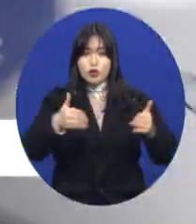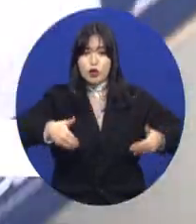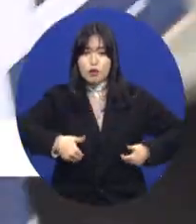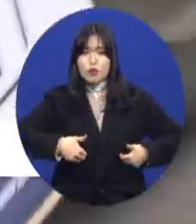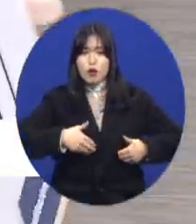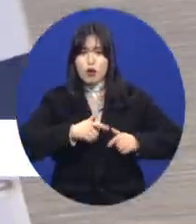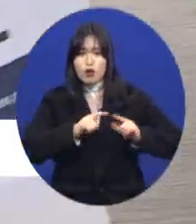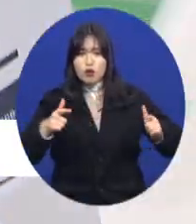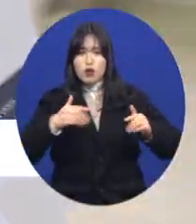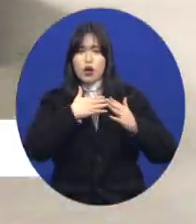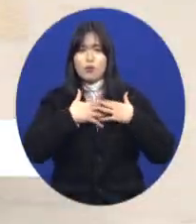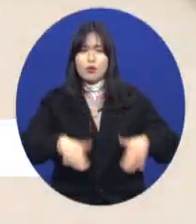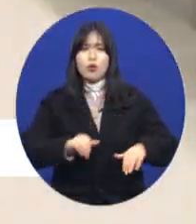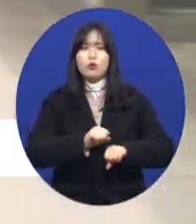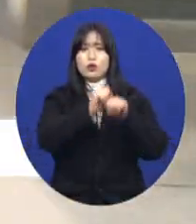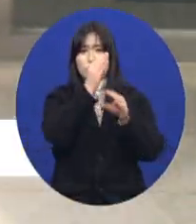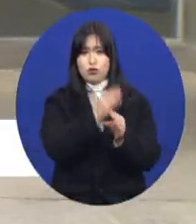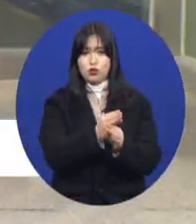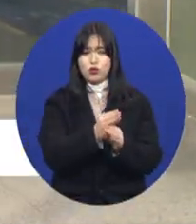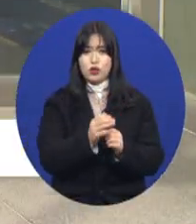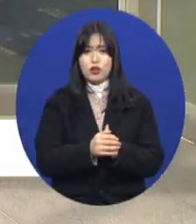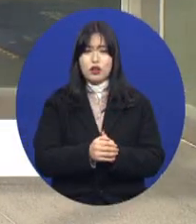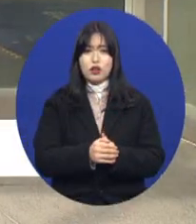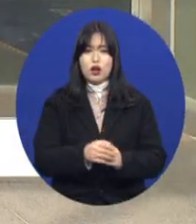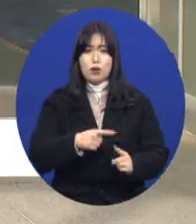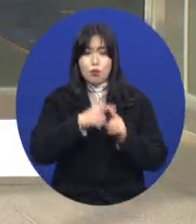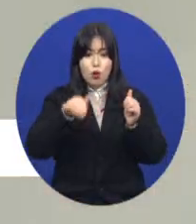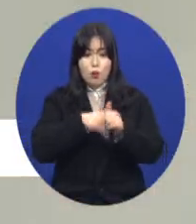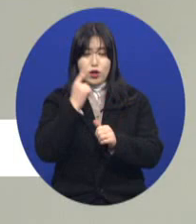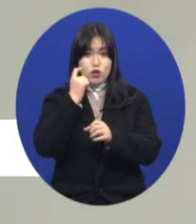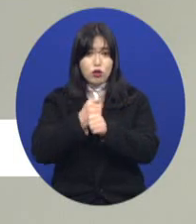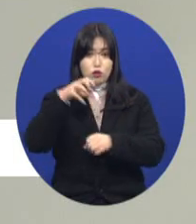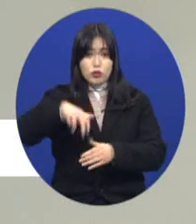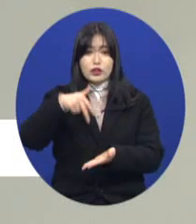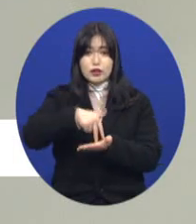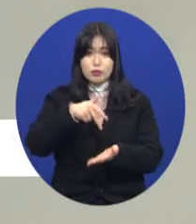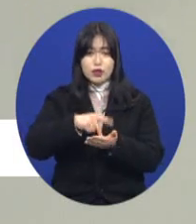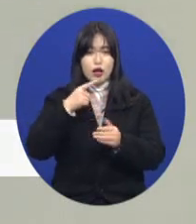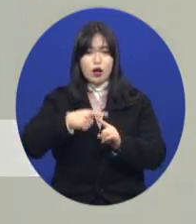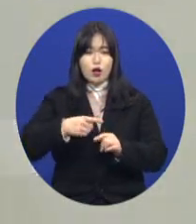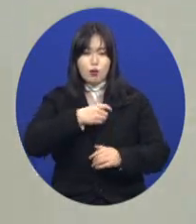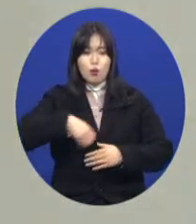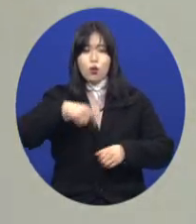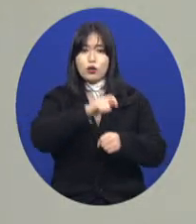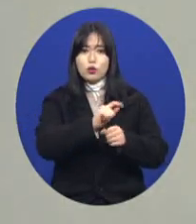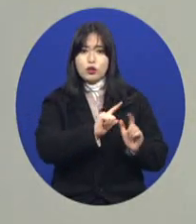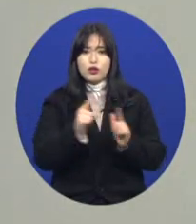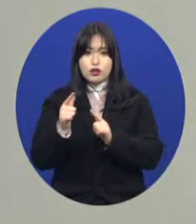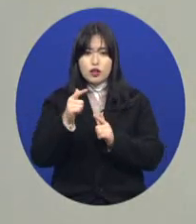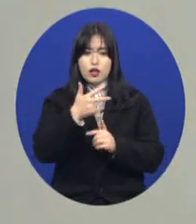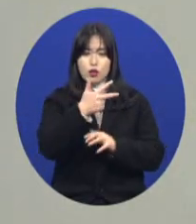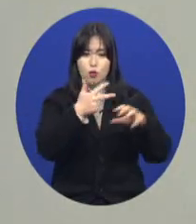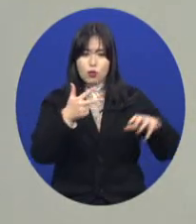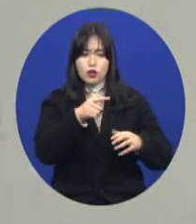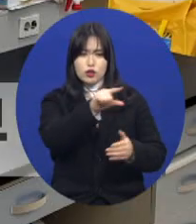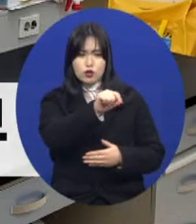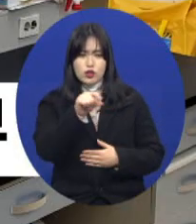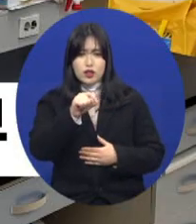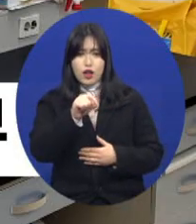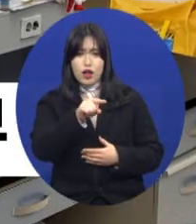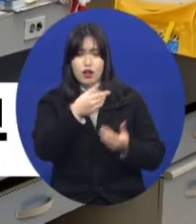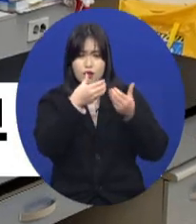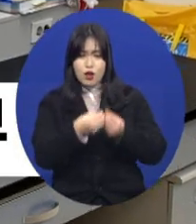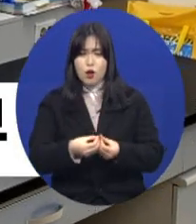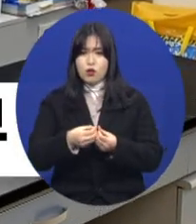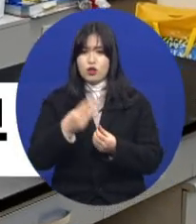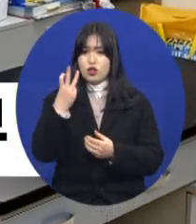쌓여가고 있습니다 보건환경연구원 의 경우 보건소 등 7곳에서 채취한 검체를 13명의 연구 사가